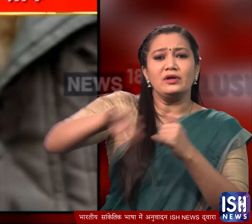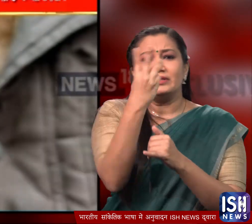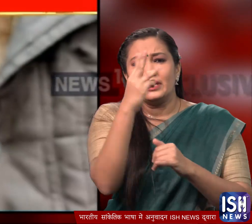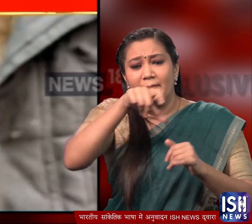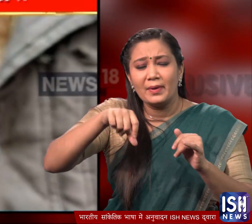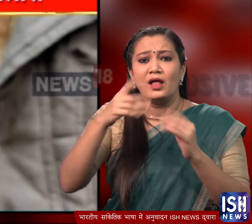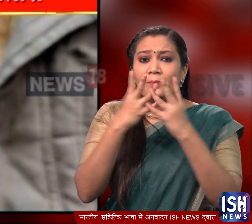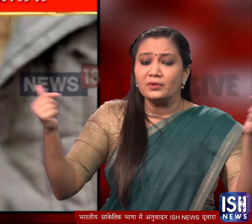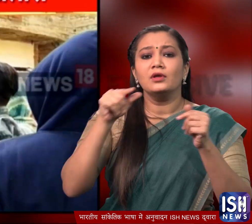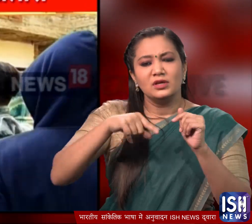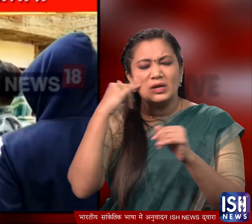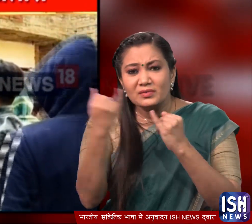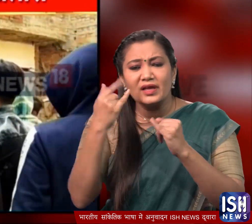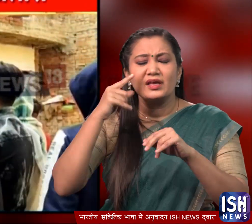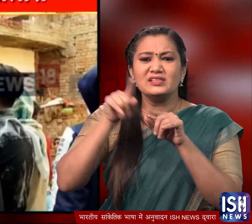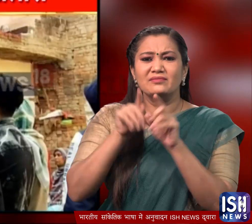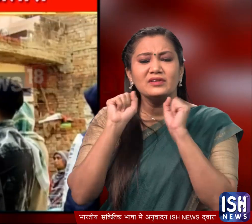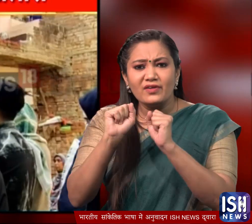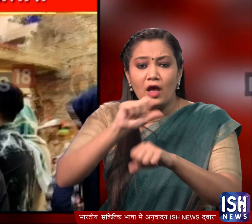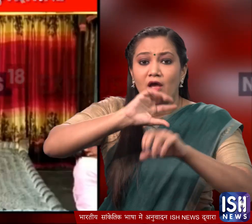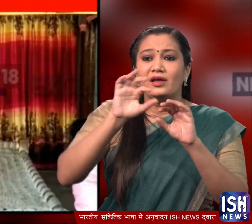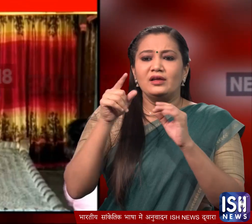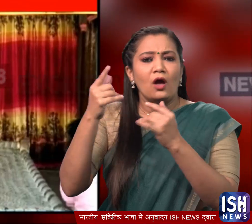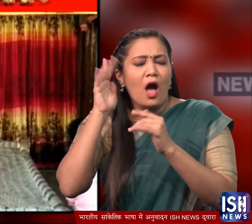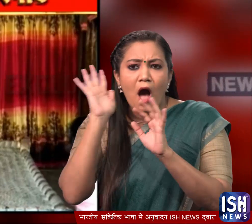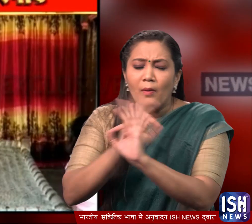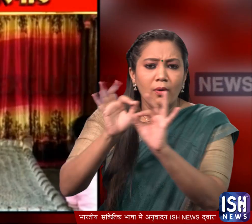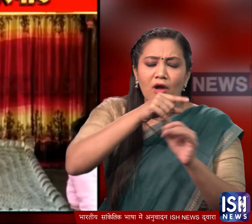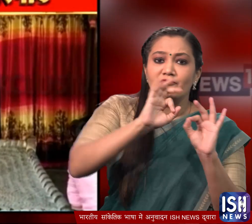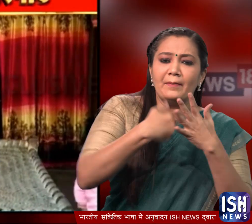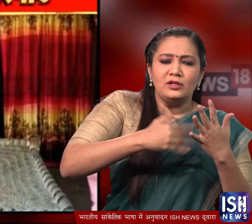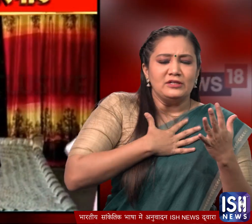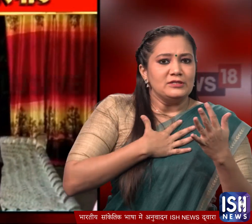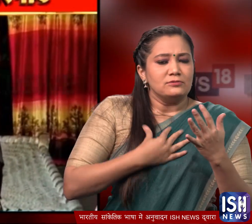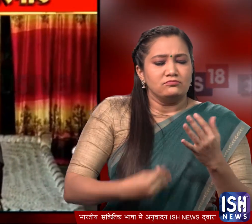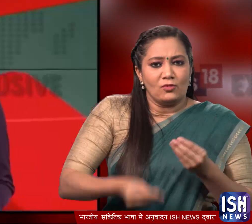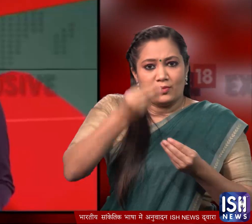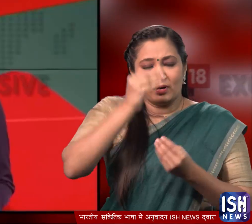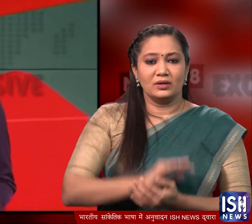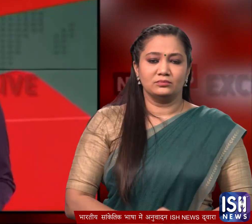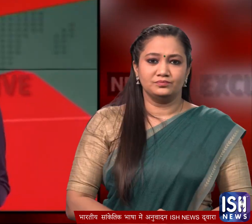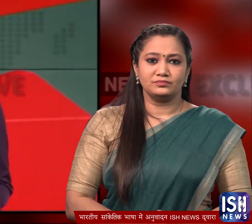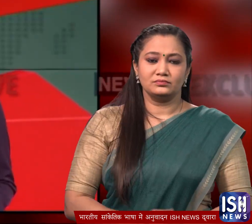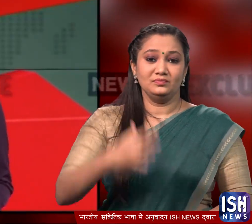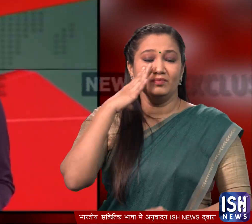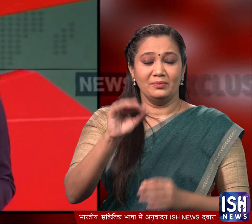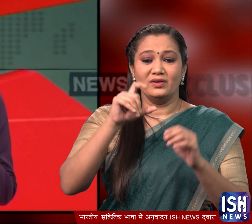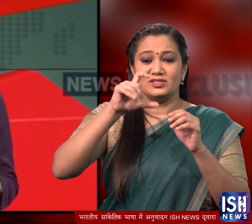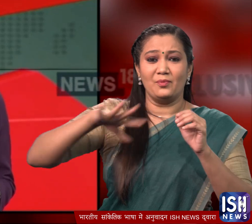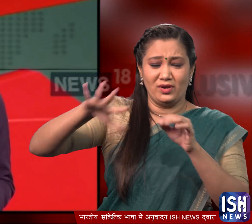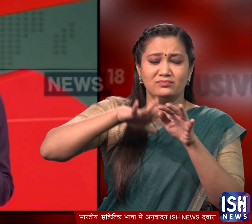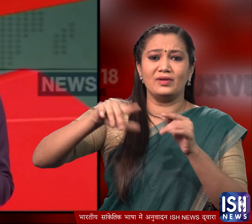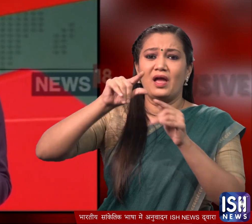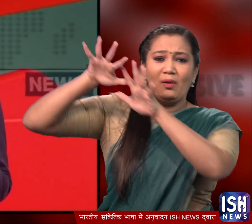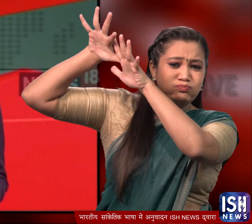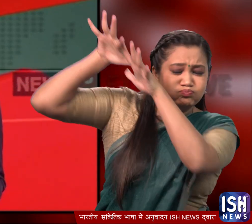मजदूरों का भी पता किया जा रहा है। उनकी खबर मिलने में हो रही देरी उनके परिवार वालों पर भी भारी पड़ रही है। सौभाग्य की एक बात यह कि